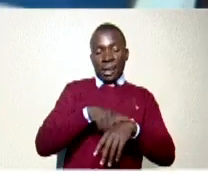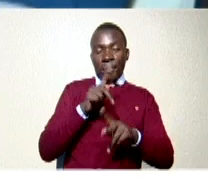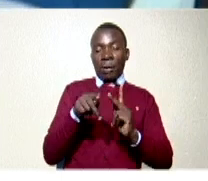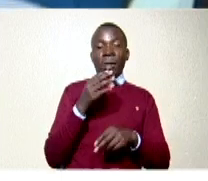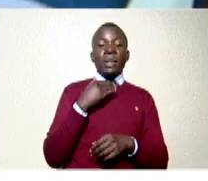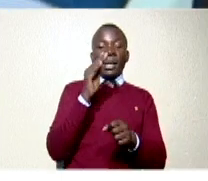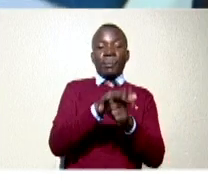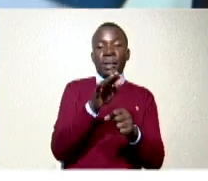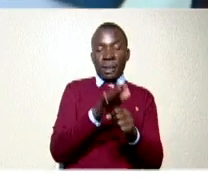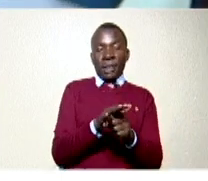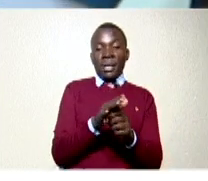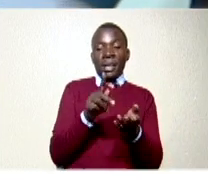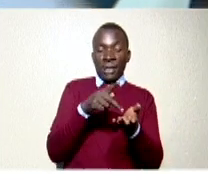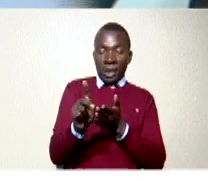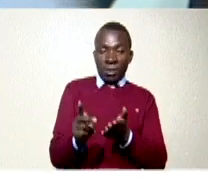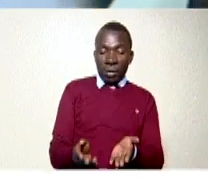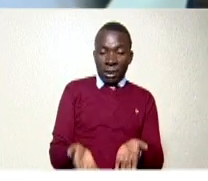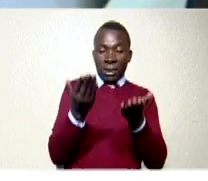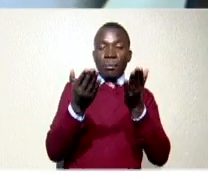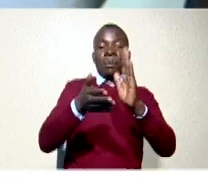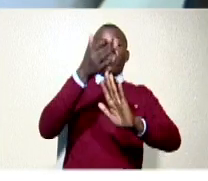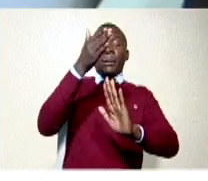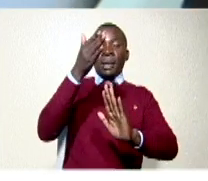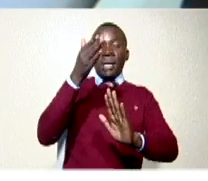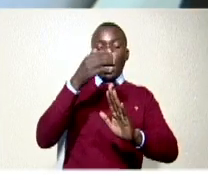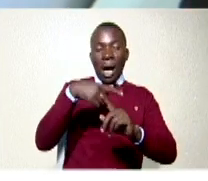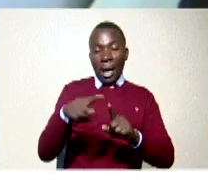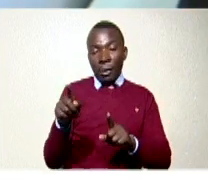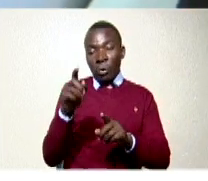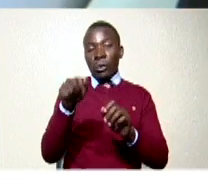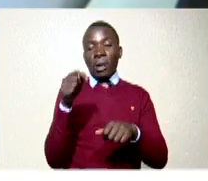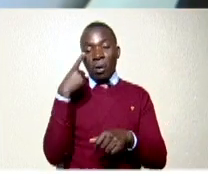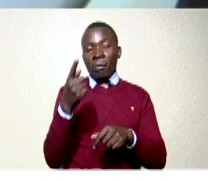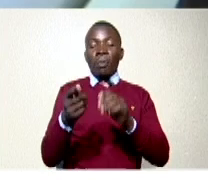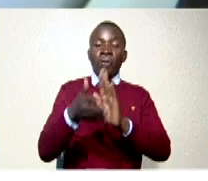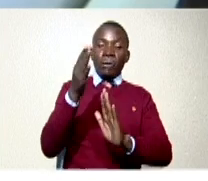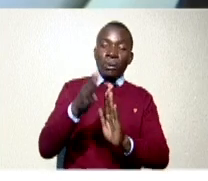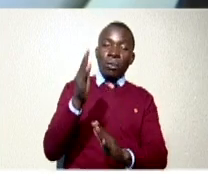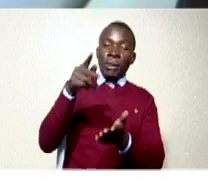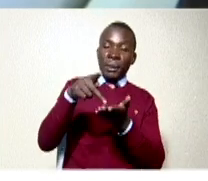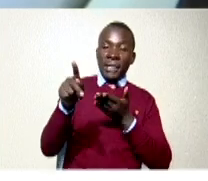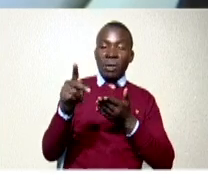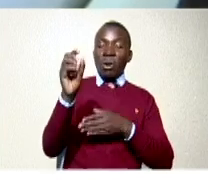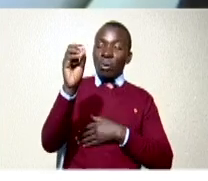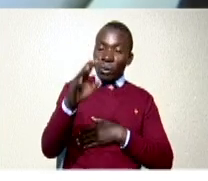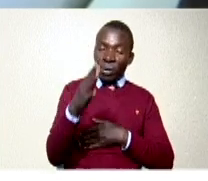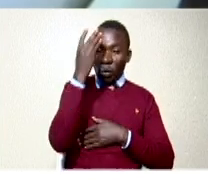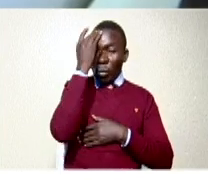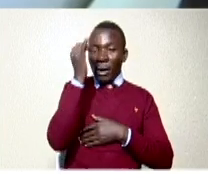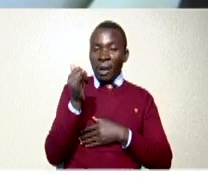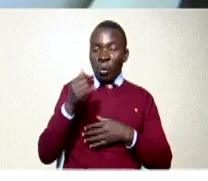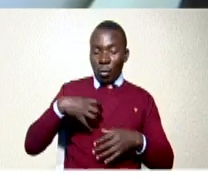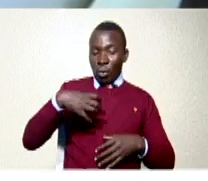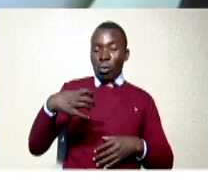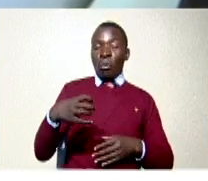kurusha ibiboneka igiciro kirazamuka buri gihe so hari ubwo usanga rero umuvuduko w'ibiciro uterwa n'uko ubukungu bwazamutse